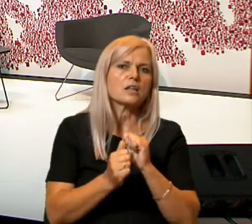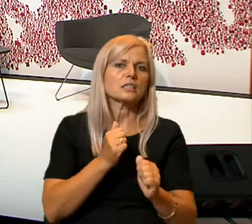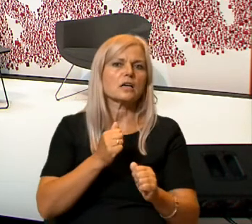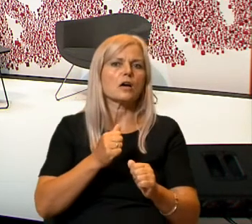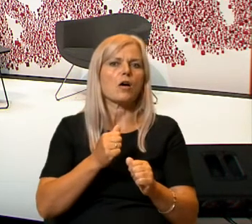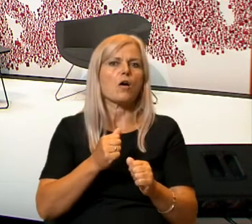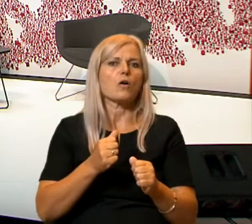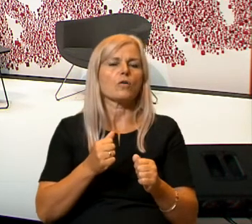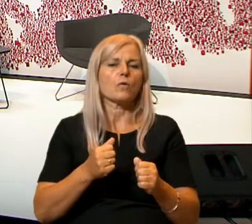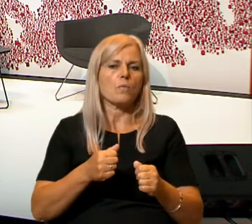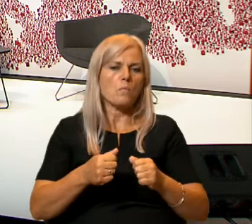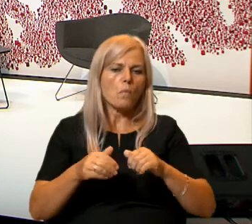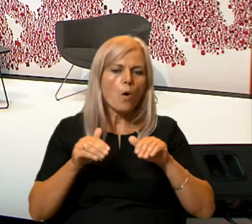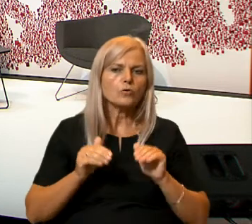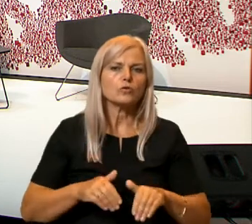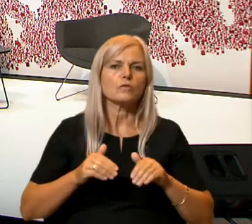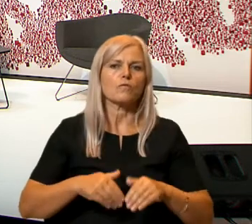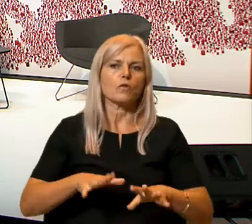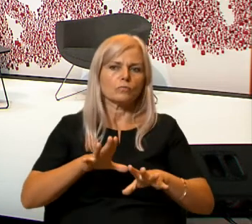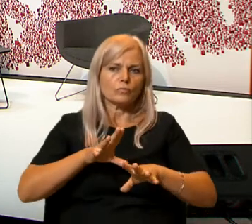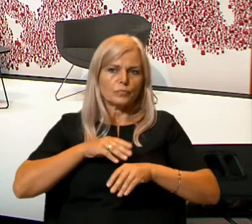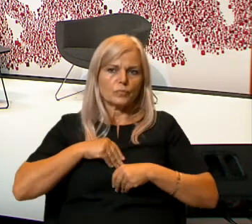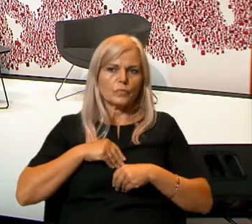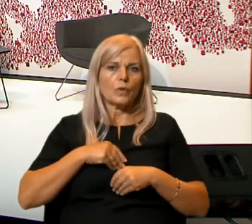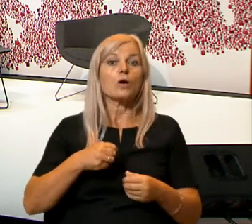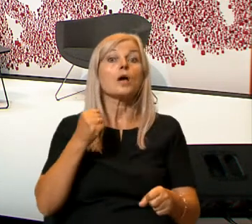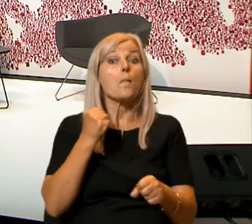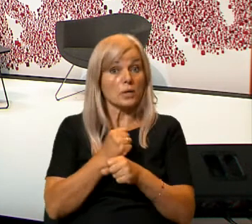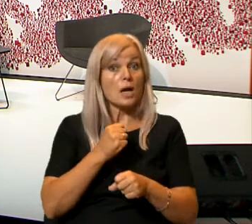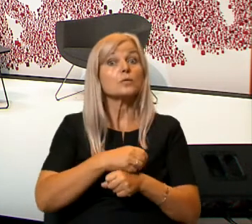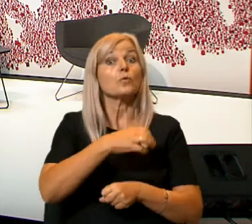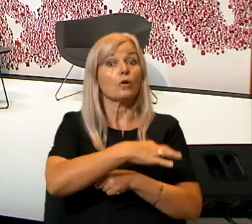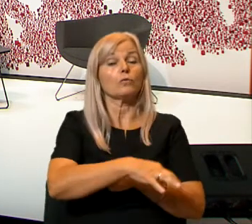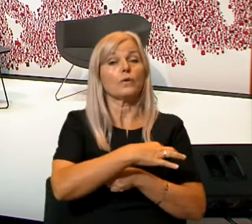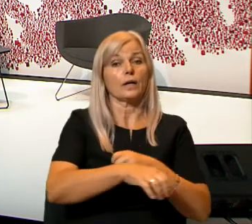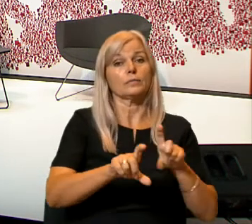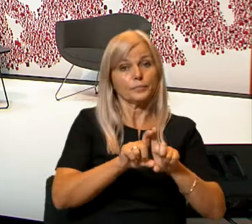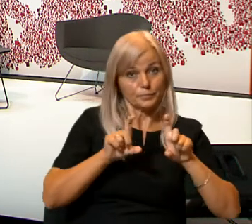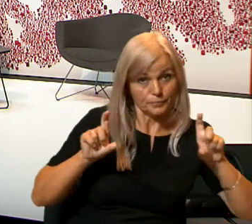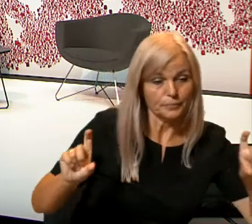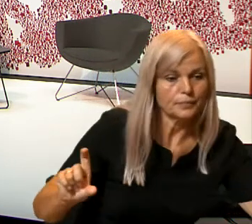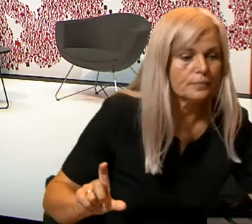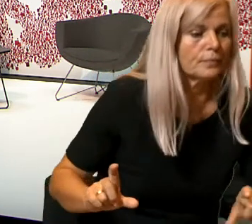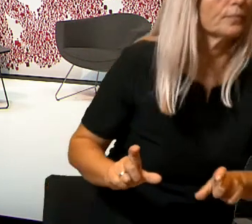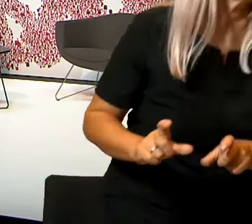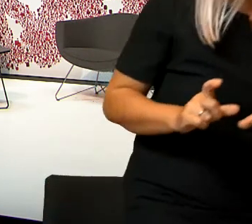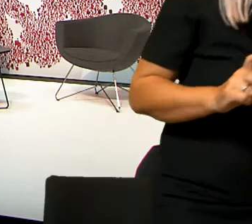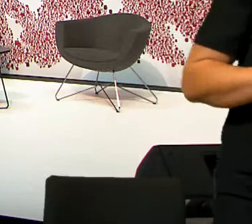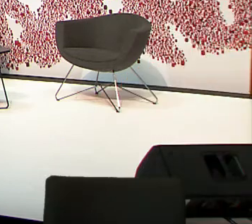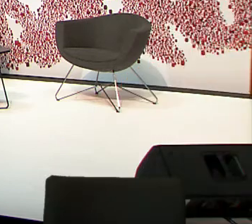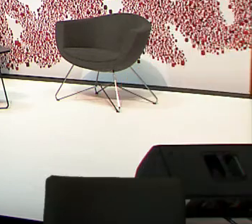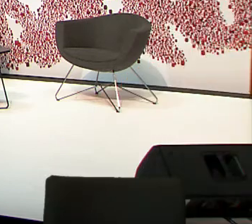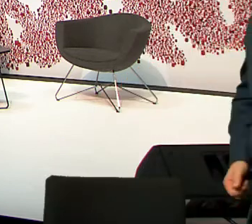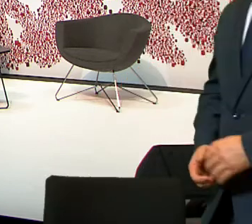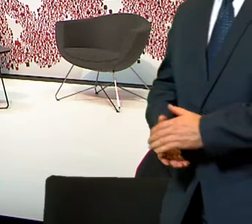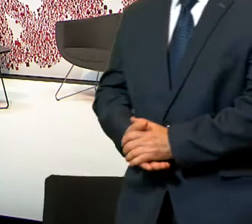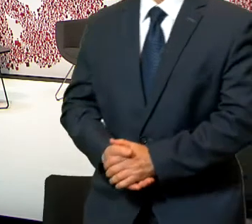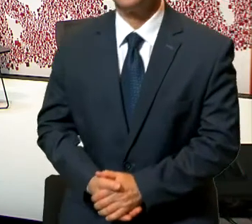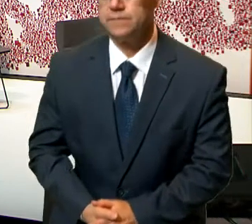zasoby. Pracuję na uniwersytecie, zmagamy się o publikacje, kto ma,